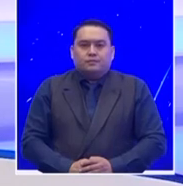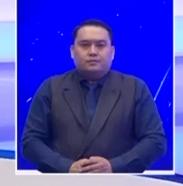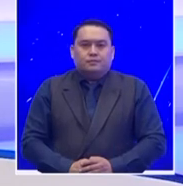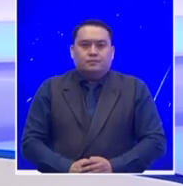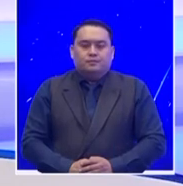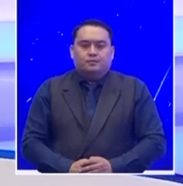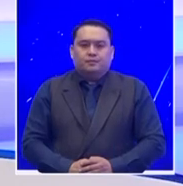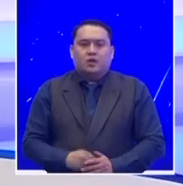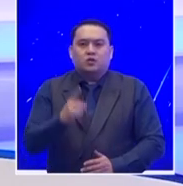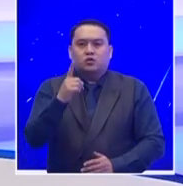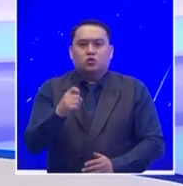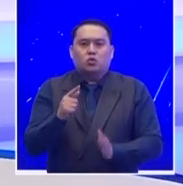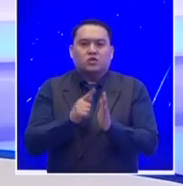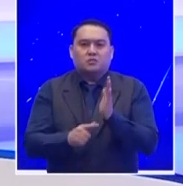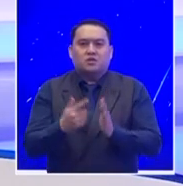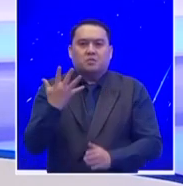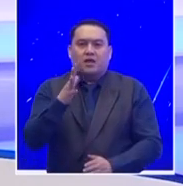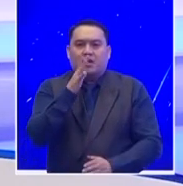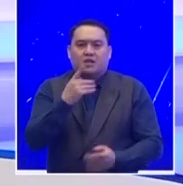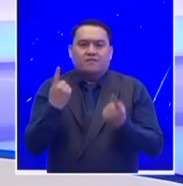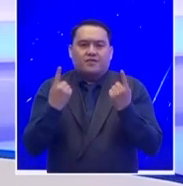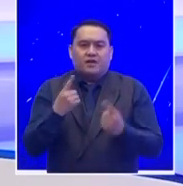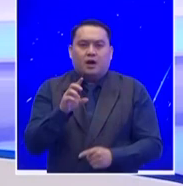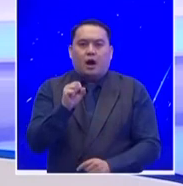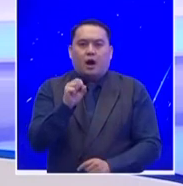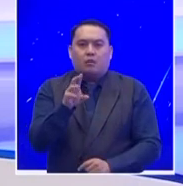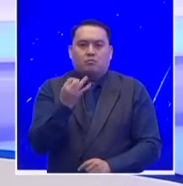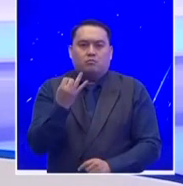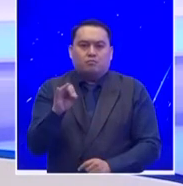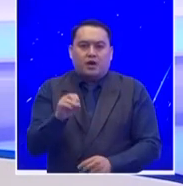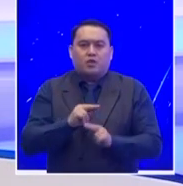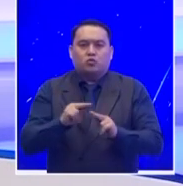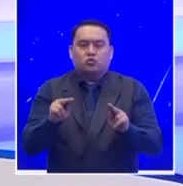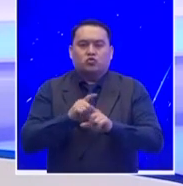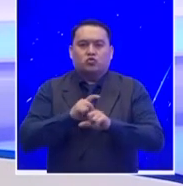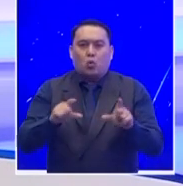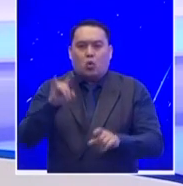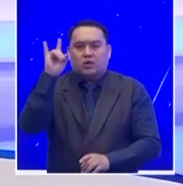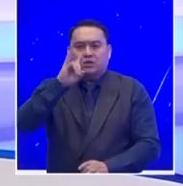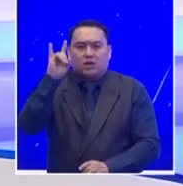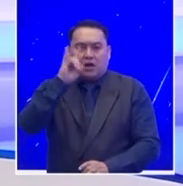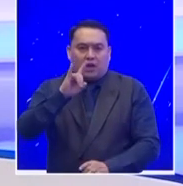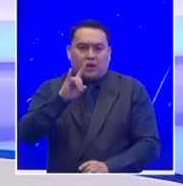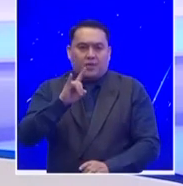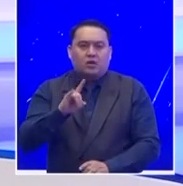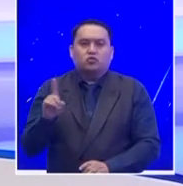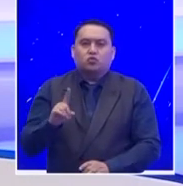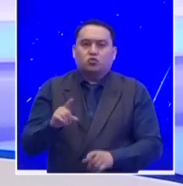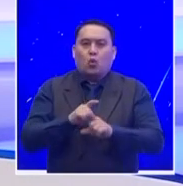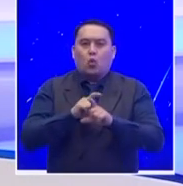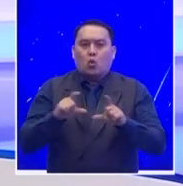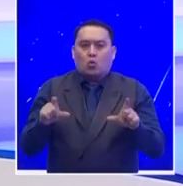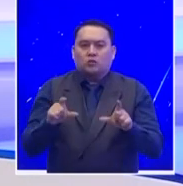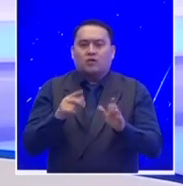Ярким концертом отметили 175-летие великого Абая ученики и преподаватели средней школы города Саркан. Примечательно, что